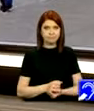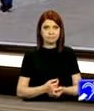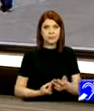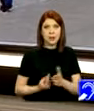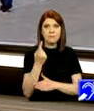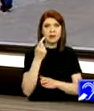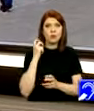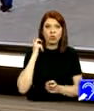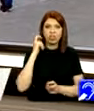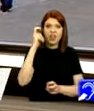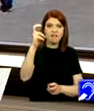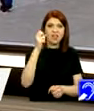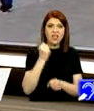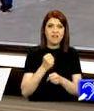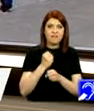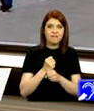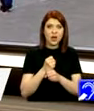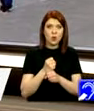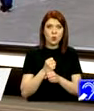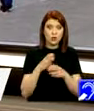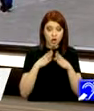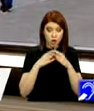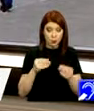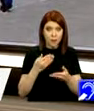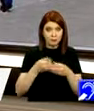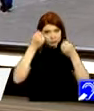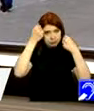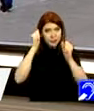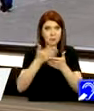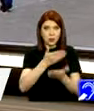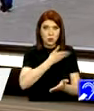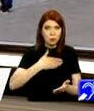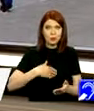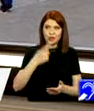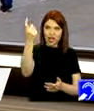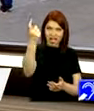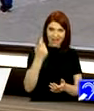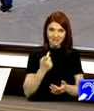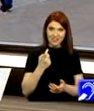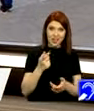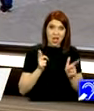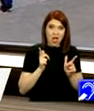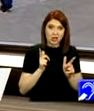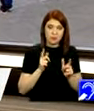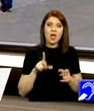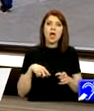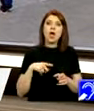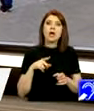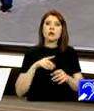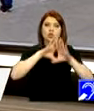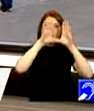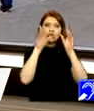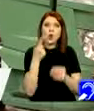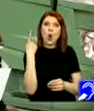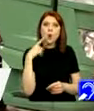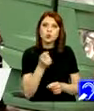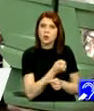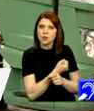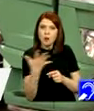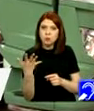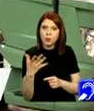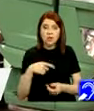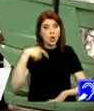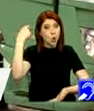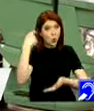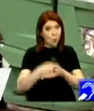Primul tramvai produs la Astra Arad pentru București a pornit spre capitală, face parte dintr-un lot de 100 de vehicule